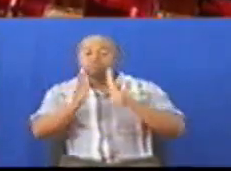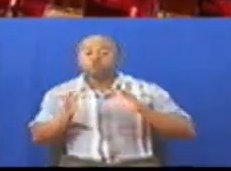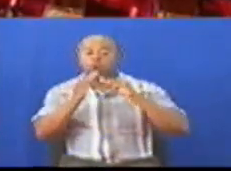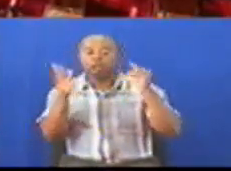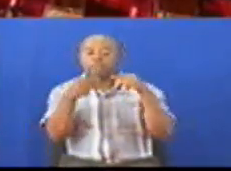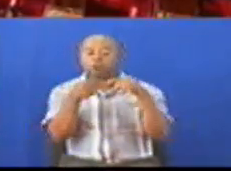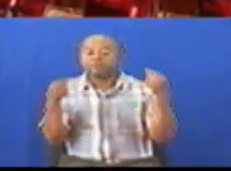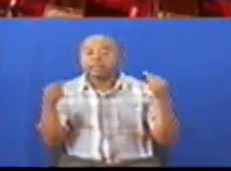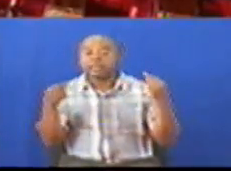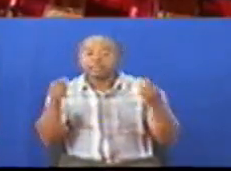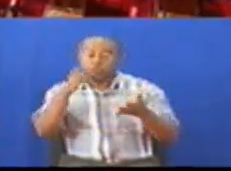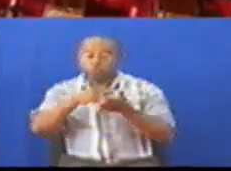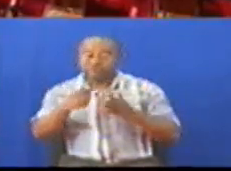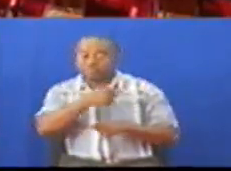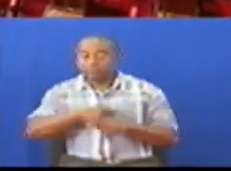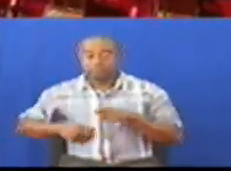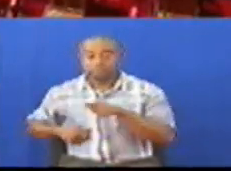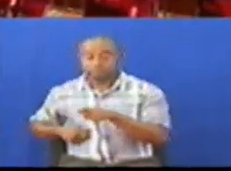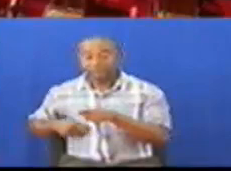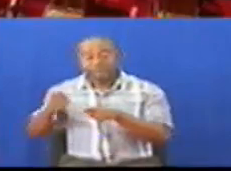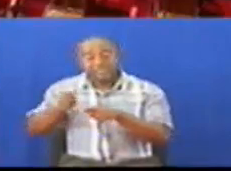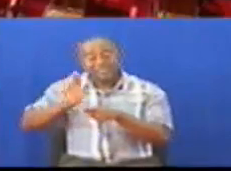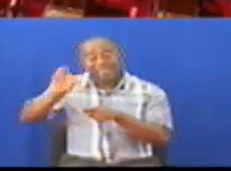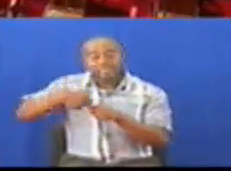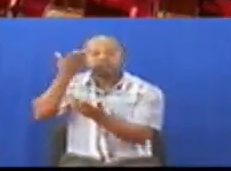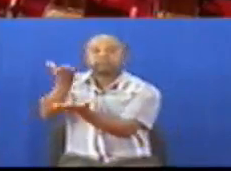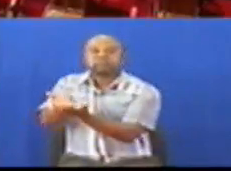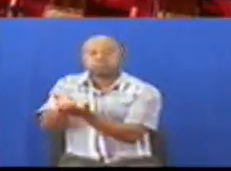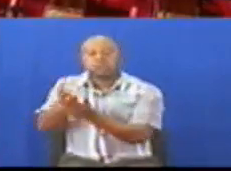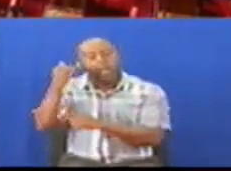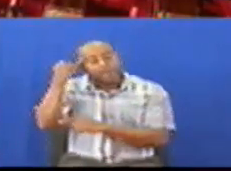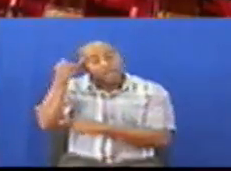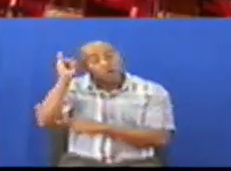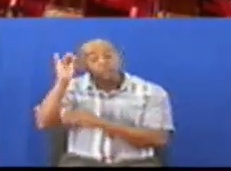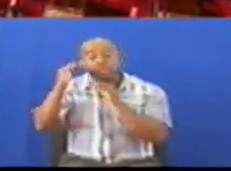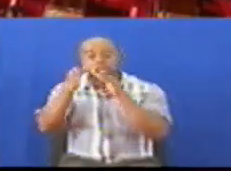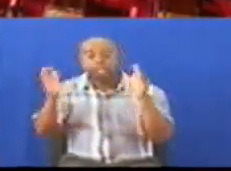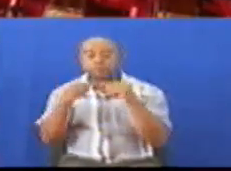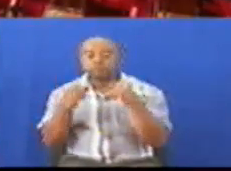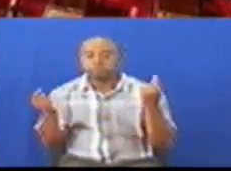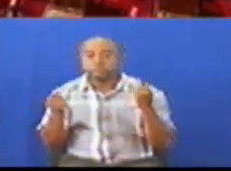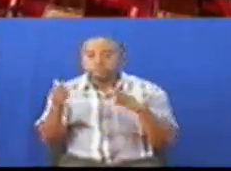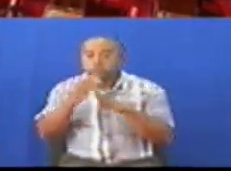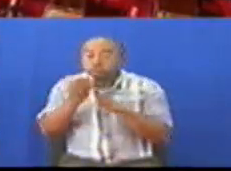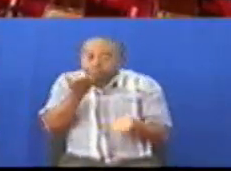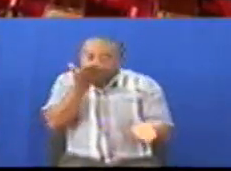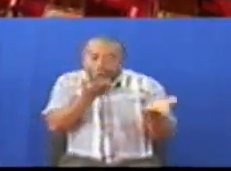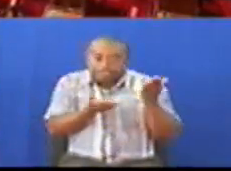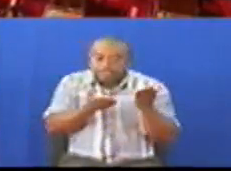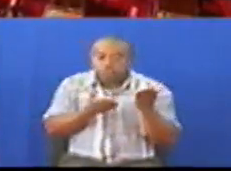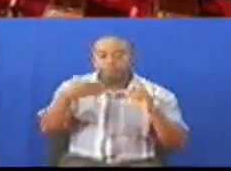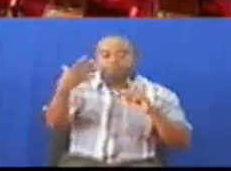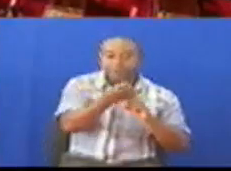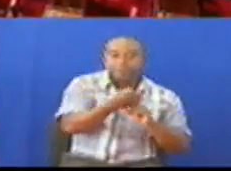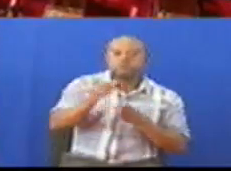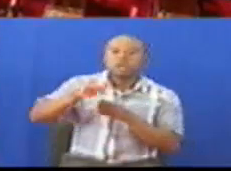bungeni ofisi ya rais TAMISEMI nayo wamewasilisha maoni ya kambi rasmi ya upinzani bungeni kuhusu makadirio ya mapato na matumizi ya ofisi